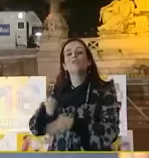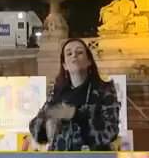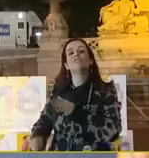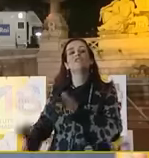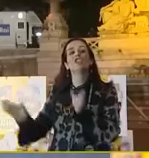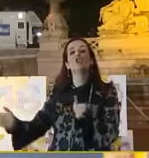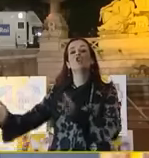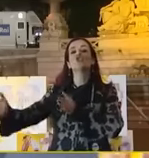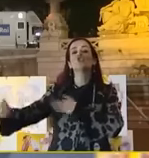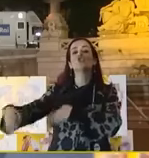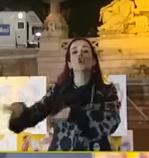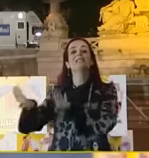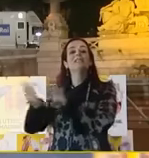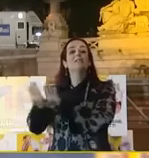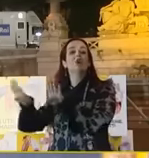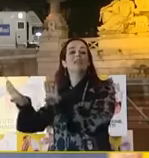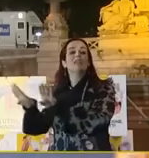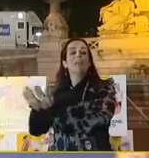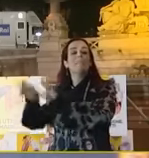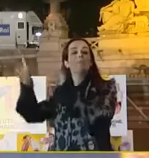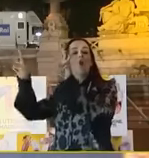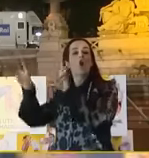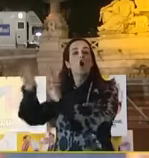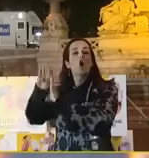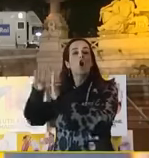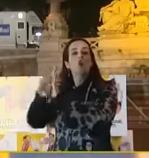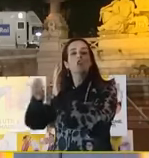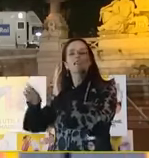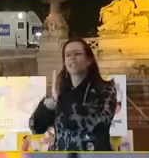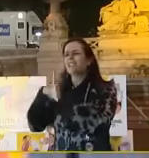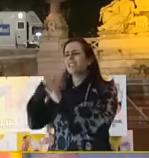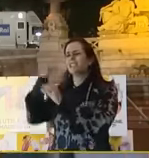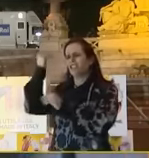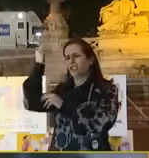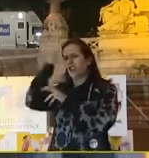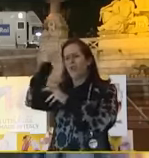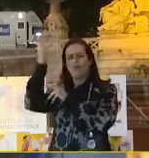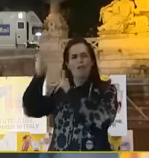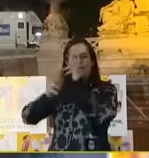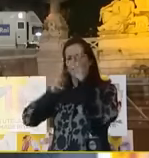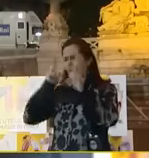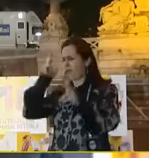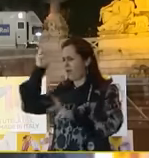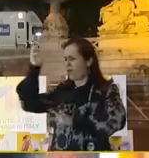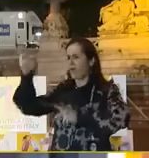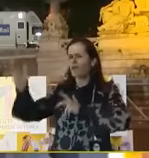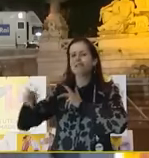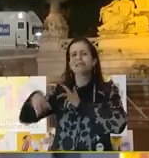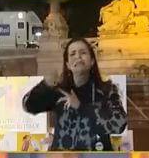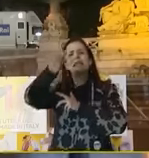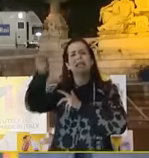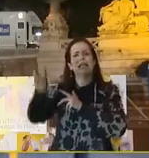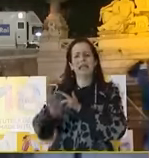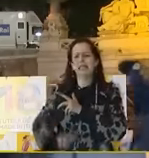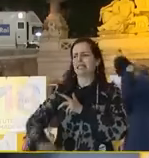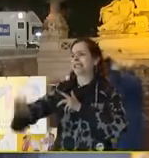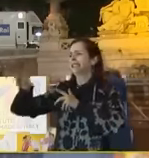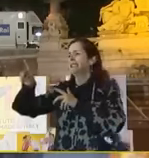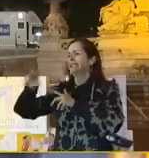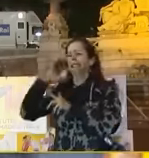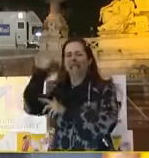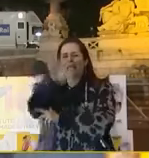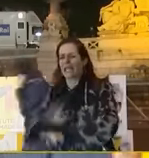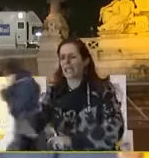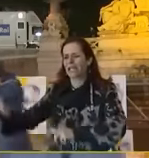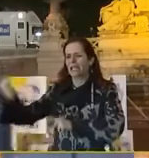ancora che sia il 1994, si confonde le lire, i sesterzi, gli occhi romani, una roba incredibile. Per